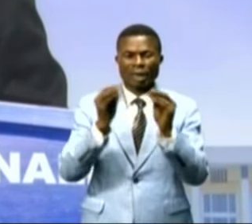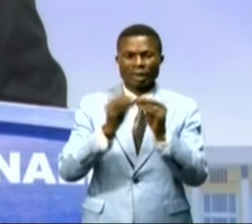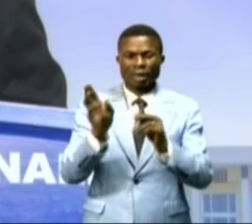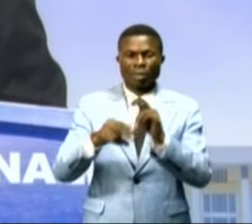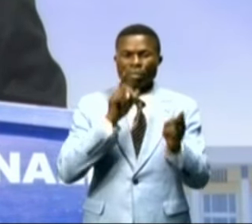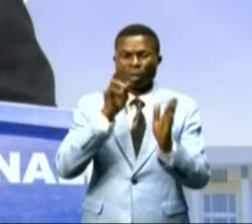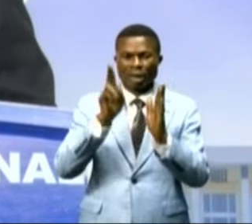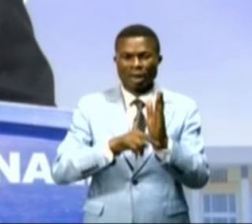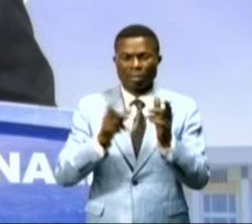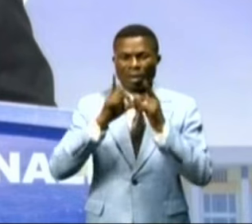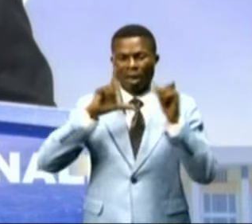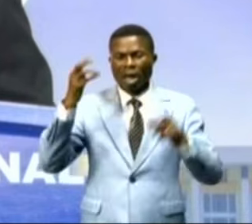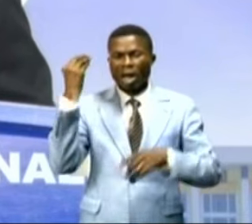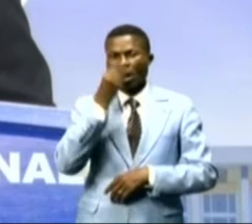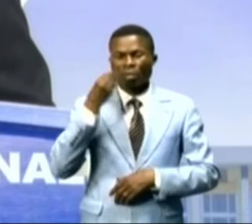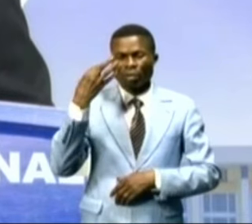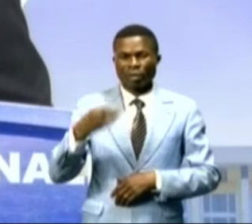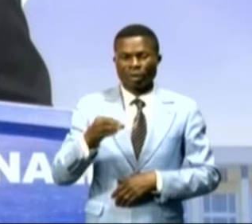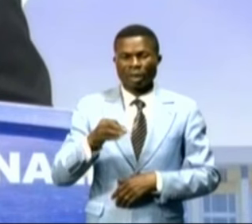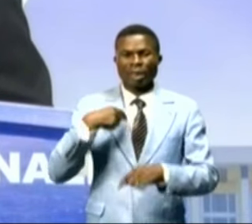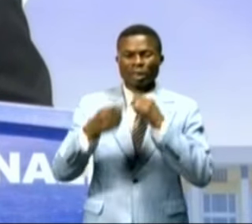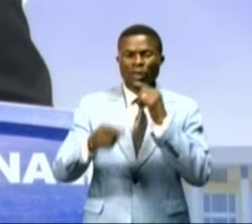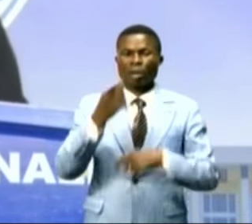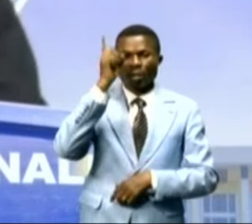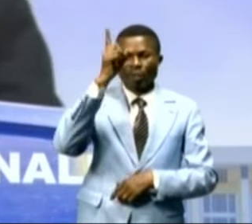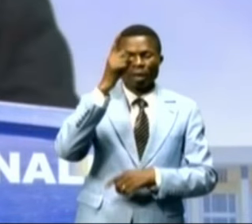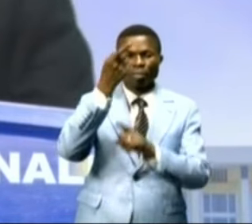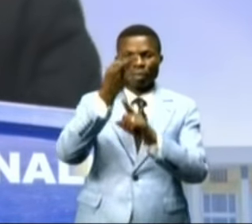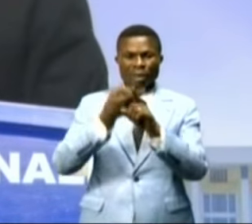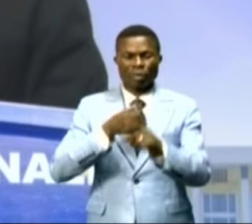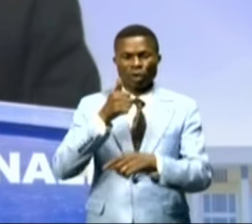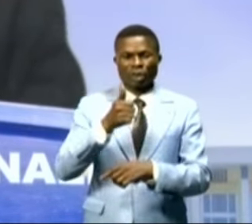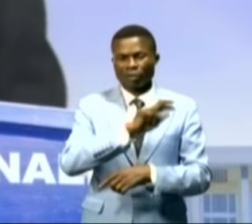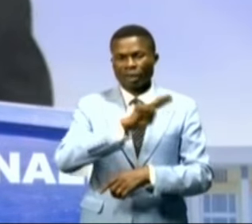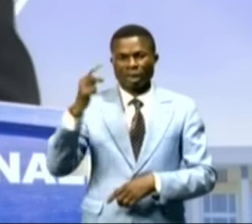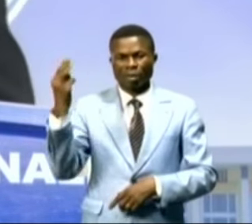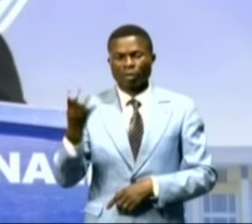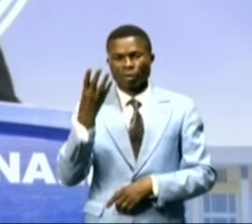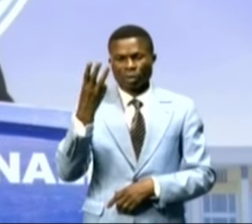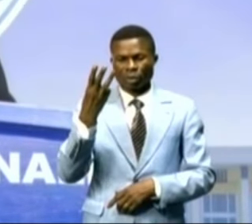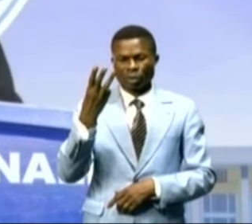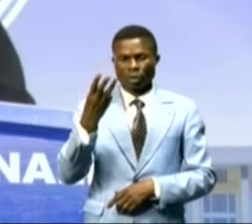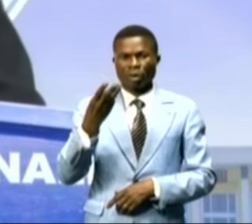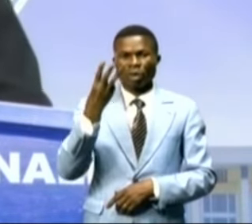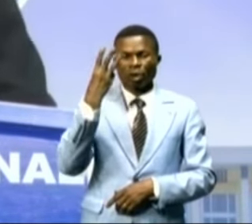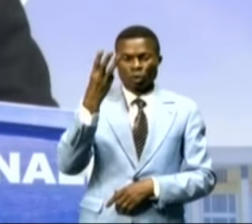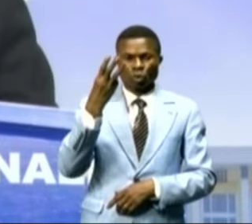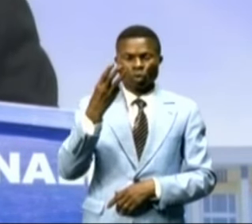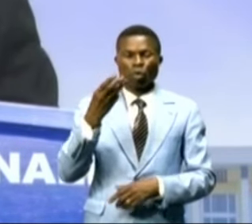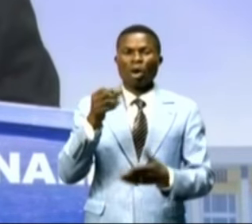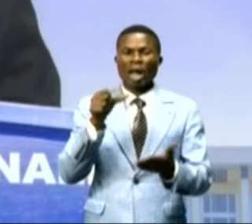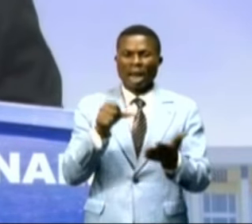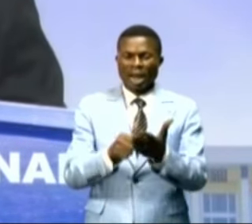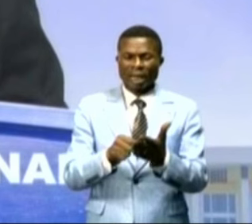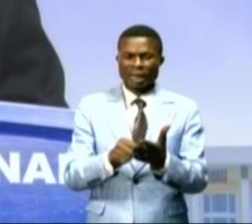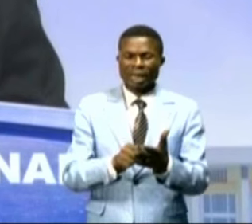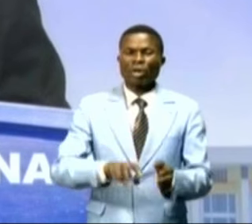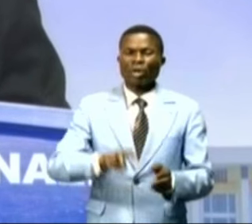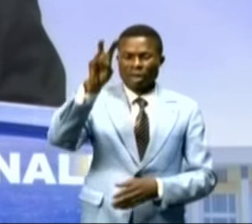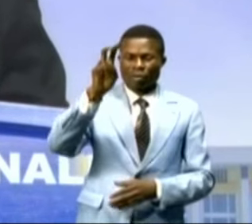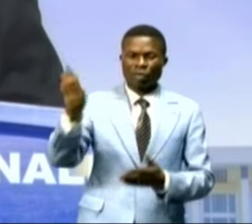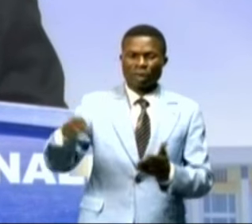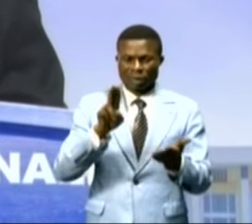de la francophonie, ça date du 1er janvier 2023. Il s'agit ici de trois autres missions qui avaient été signées. Ce qu'il convient de